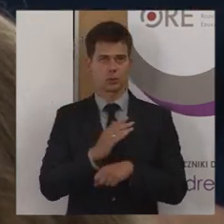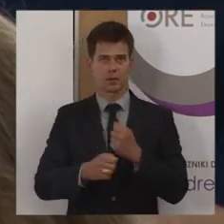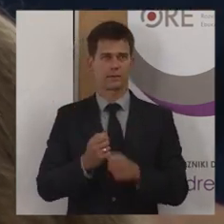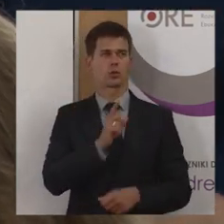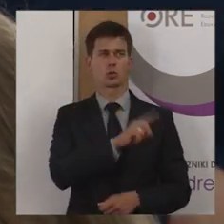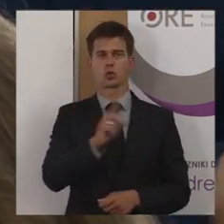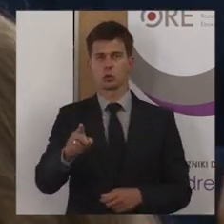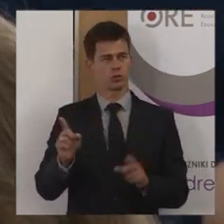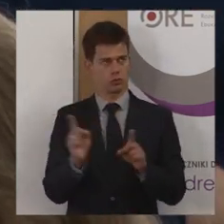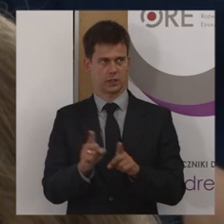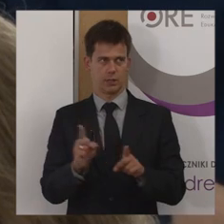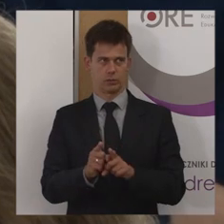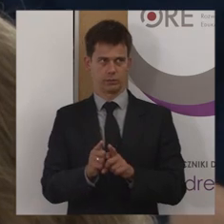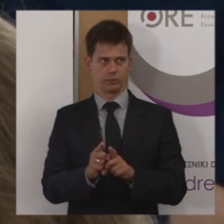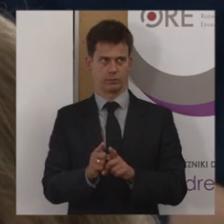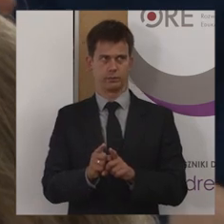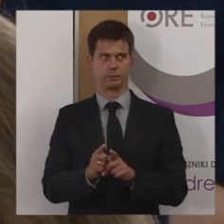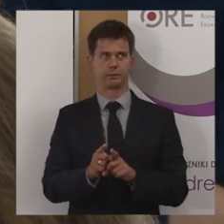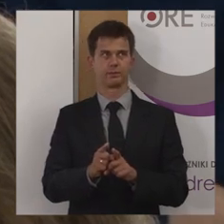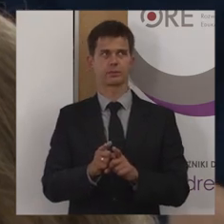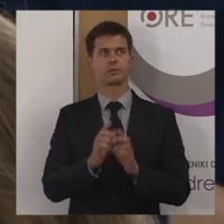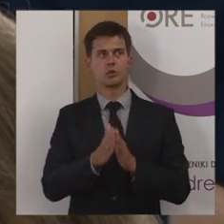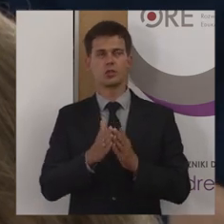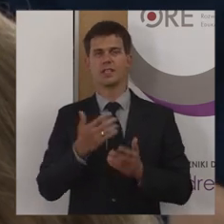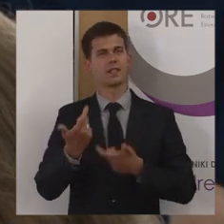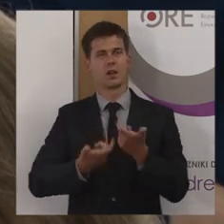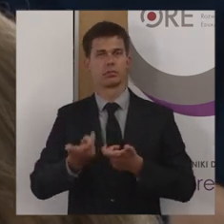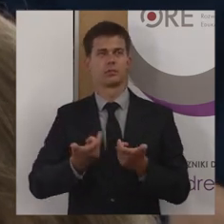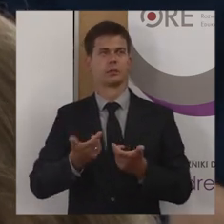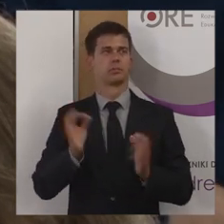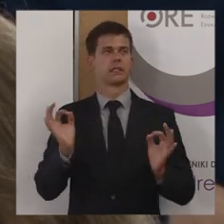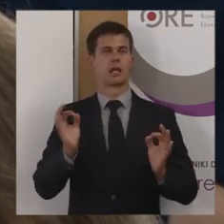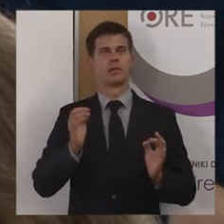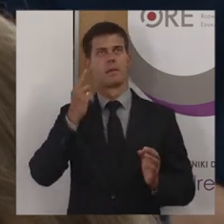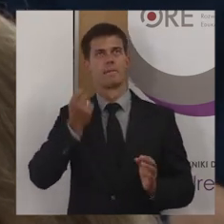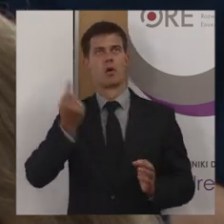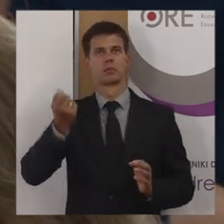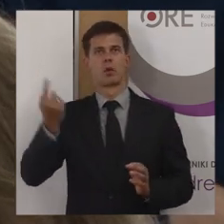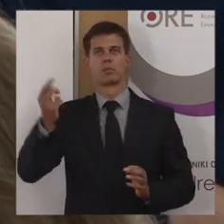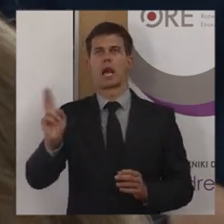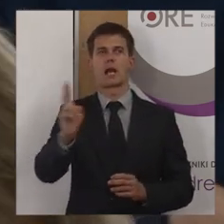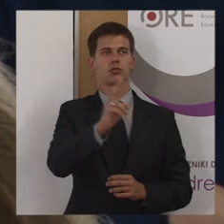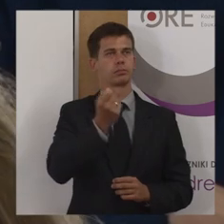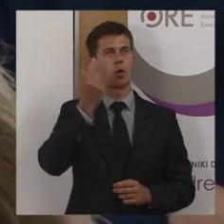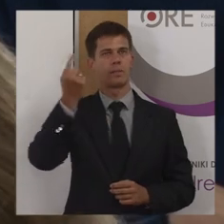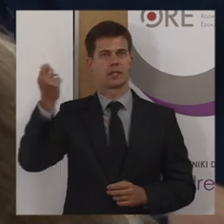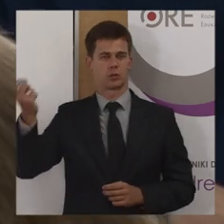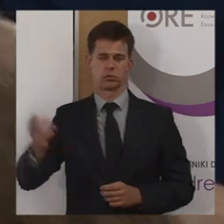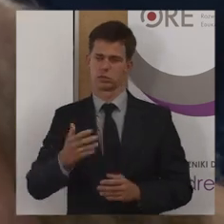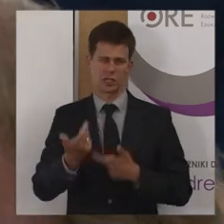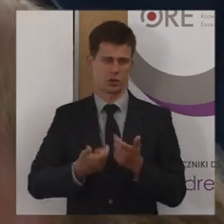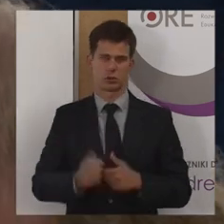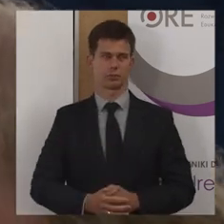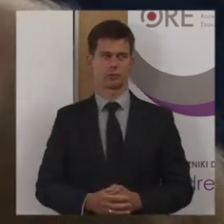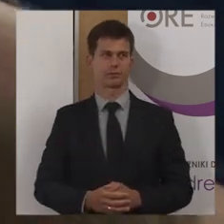były te same. I nie twórzmy jakichś specjalnych, tak, rozwiązań, to znaczy specjalnych pod względem treści. Tutaj